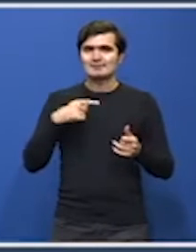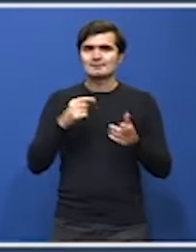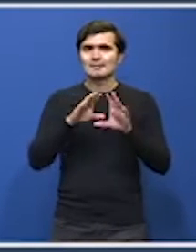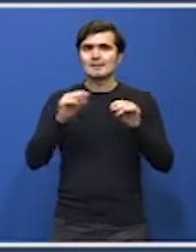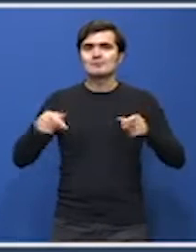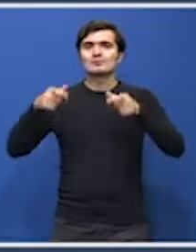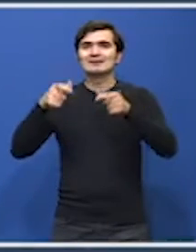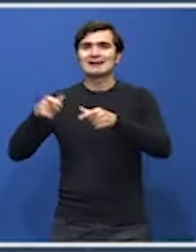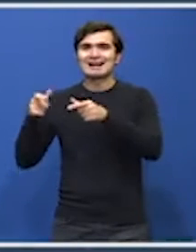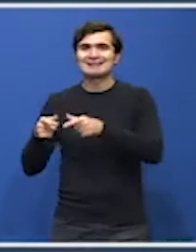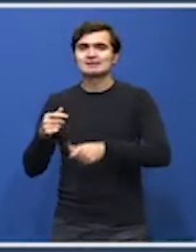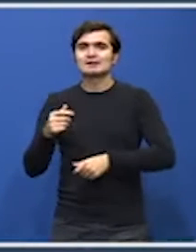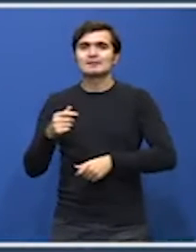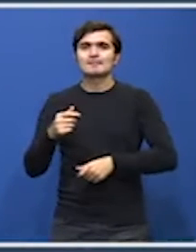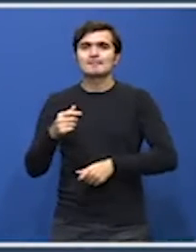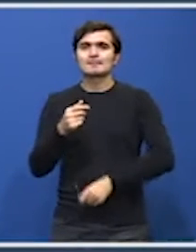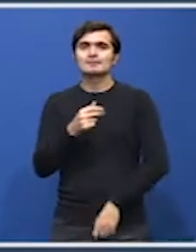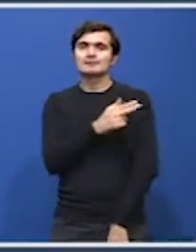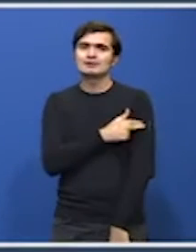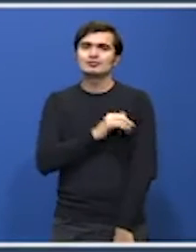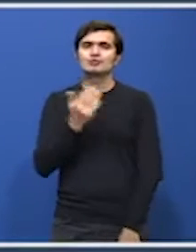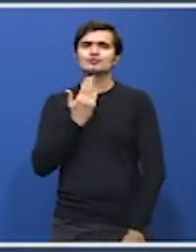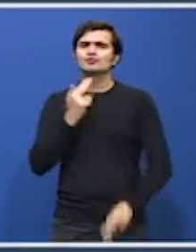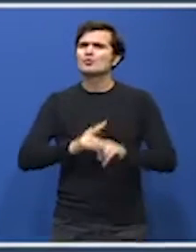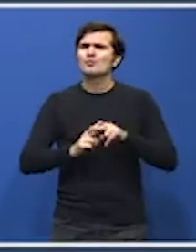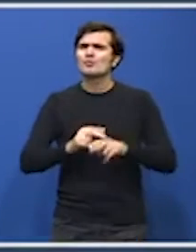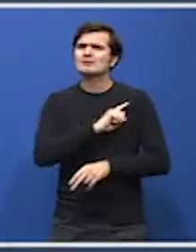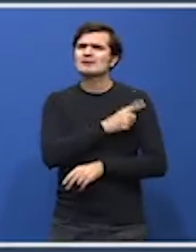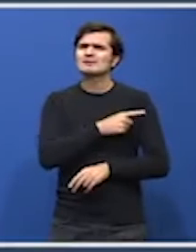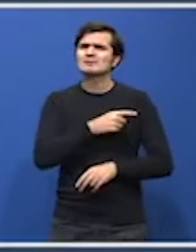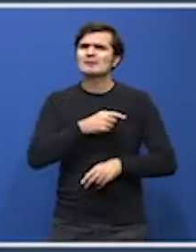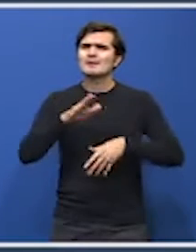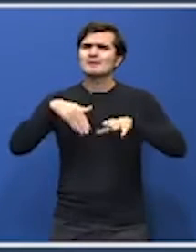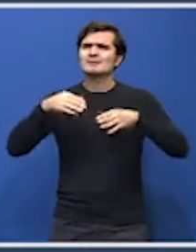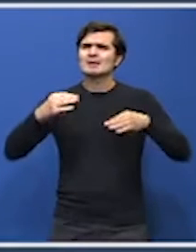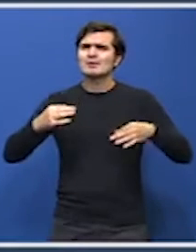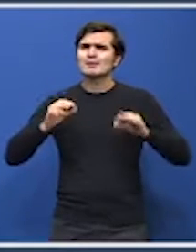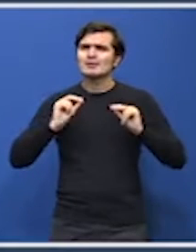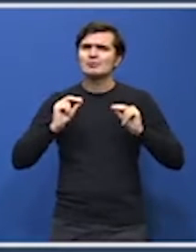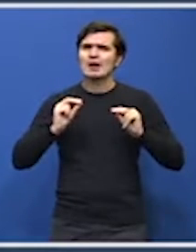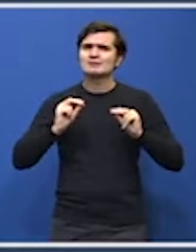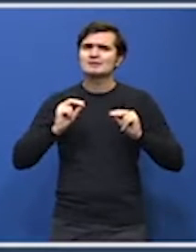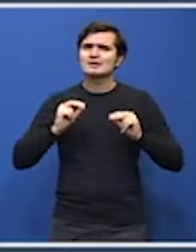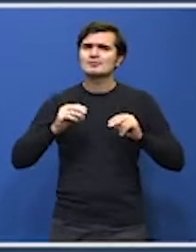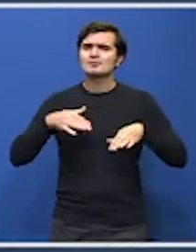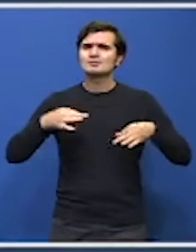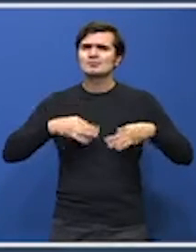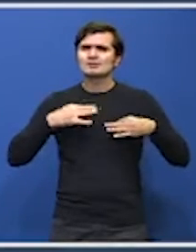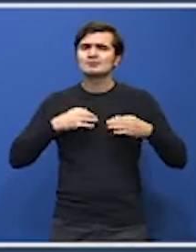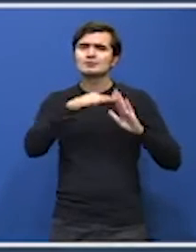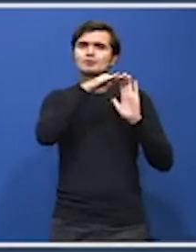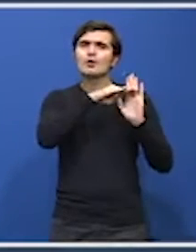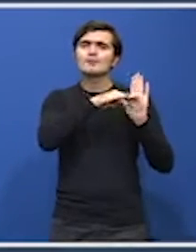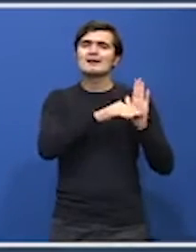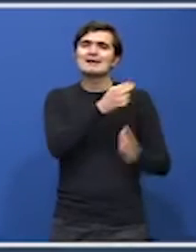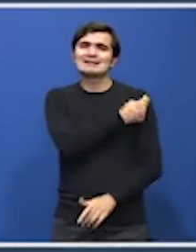în școli și licee, cum va asigura Ministerul Educației și Ministerul Sănătății normele sanitare pentru a asigura protecția